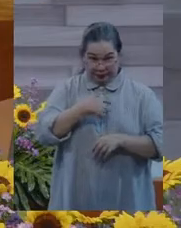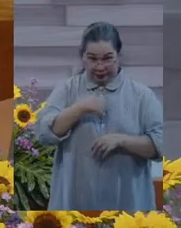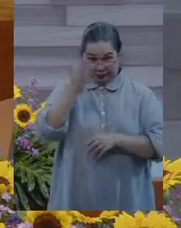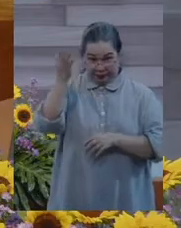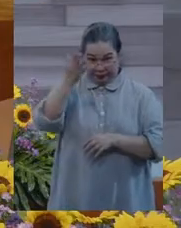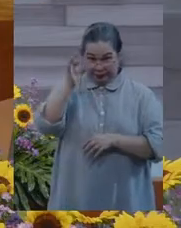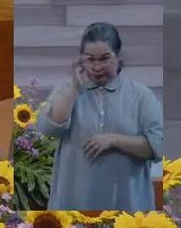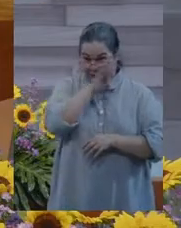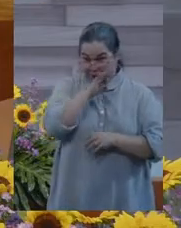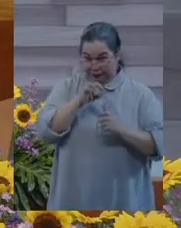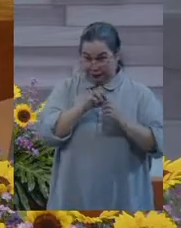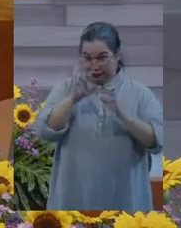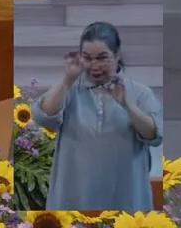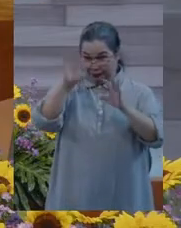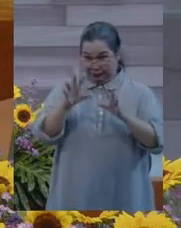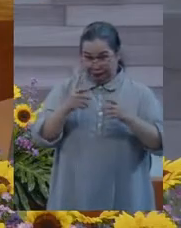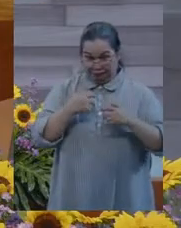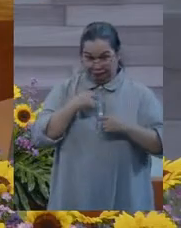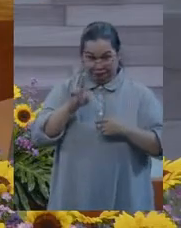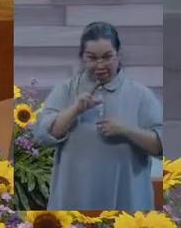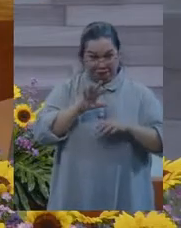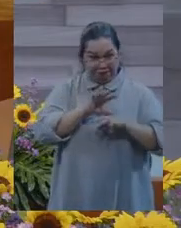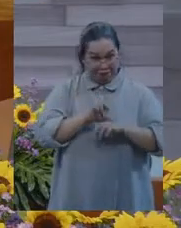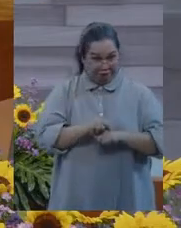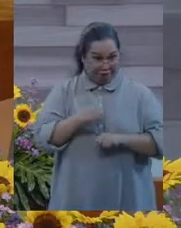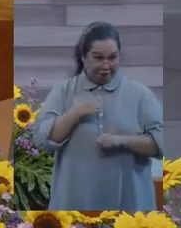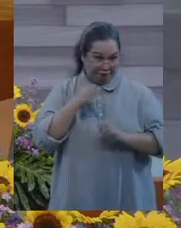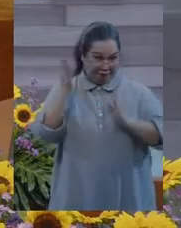sa kanilang paglilingkod.